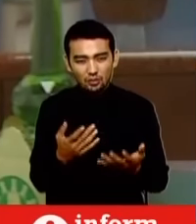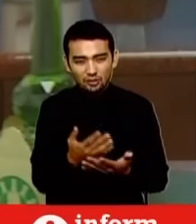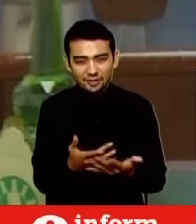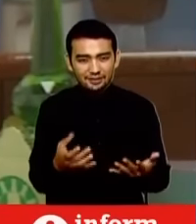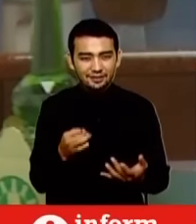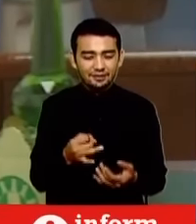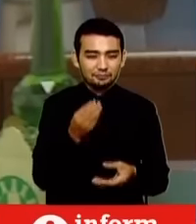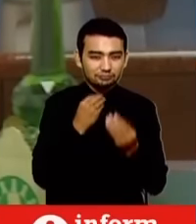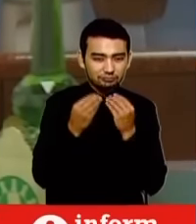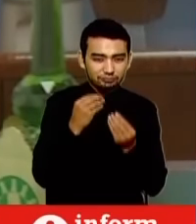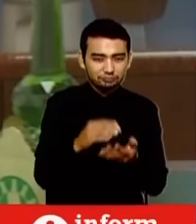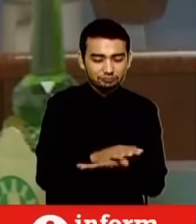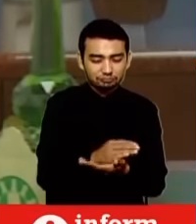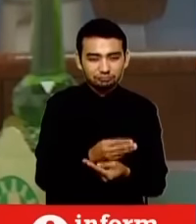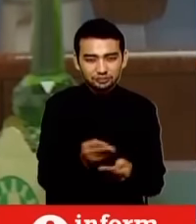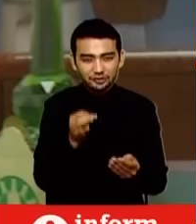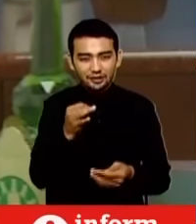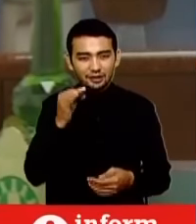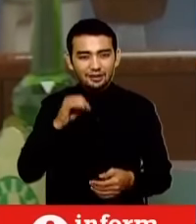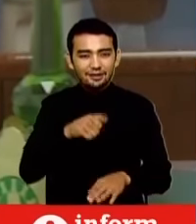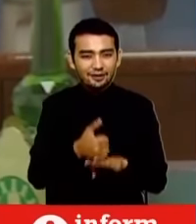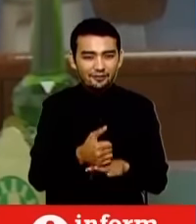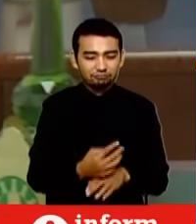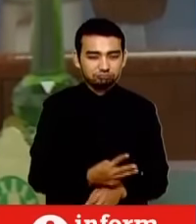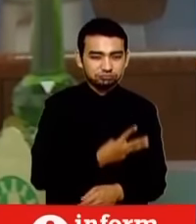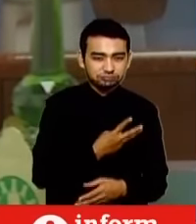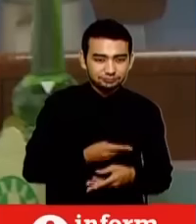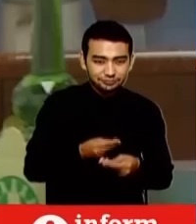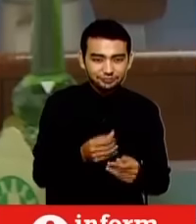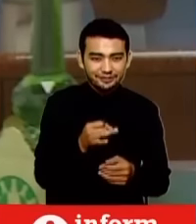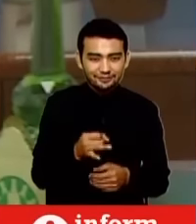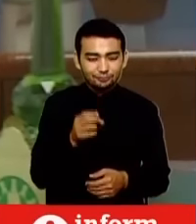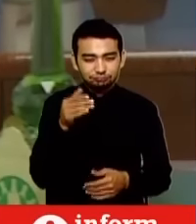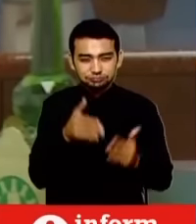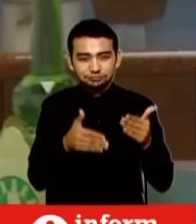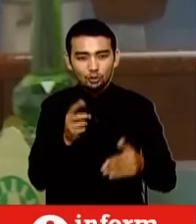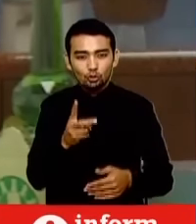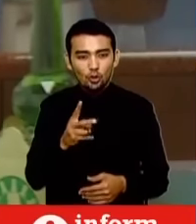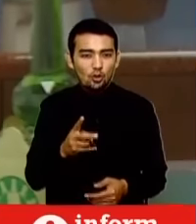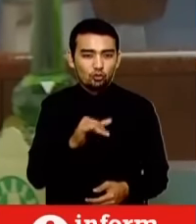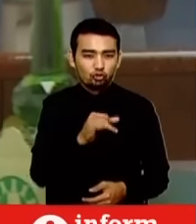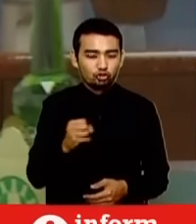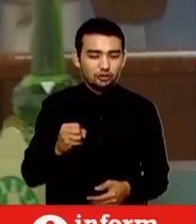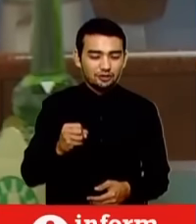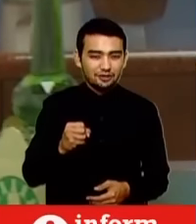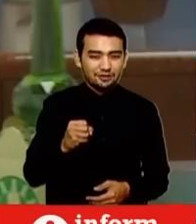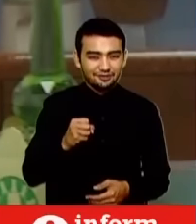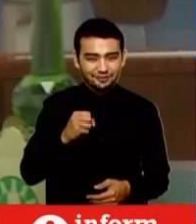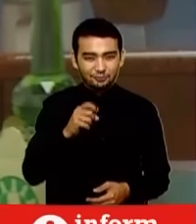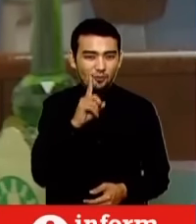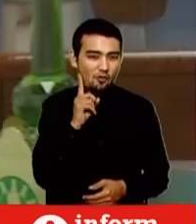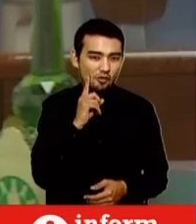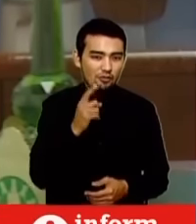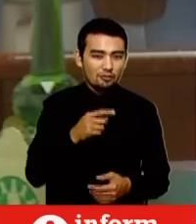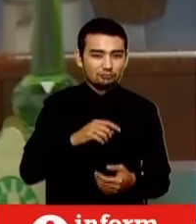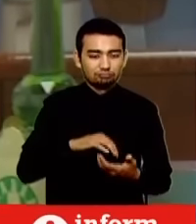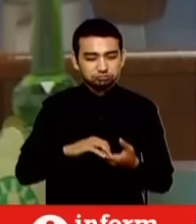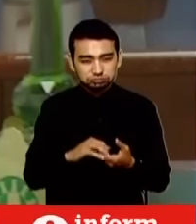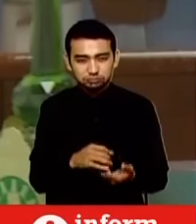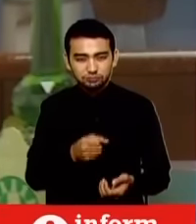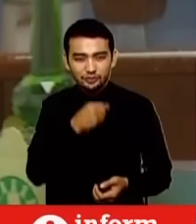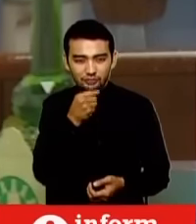И главным было подарить настроение и мотивацию для всех. Кто-то из молодых уже поставил цель стать известным борцом, предпринимателем, певцом